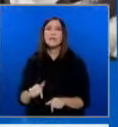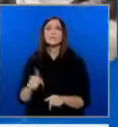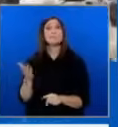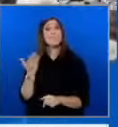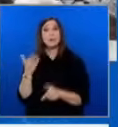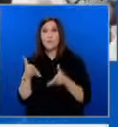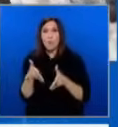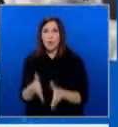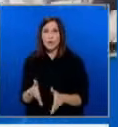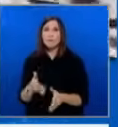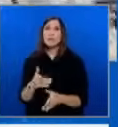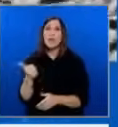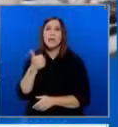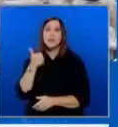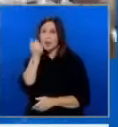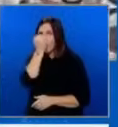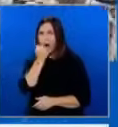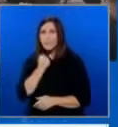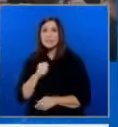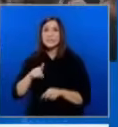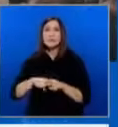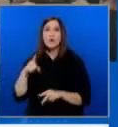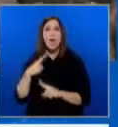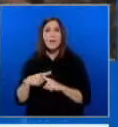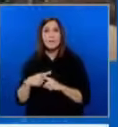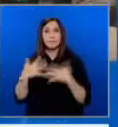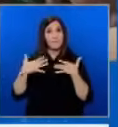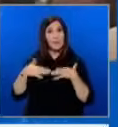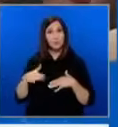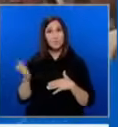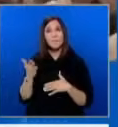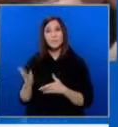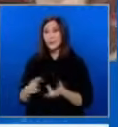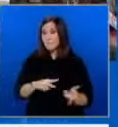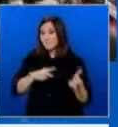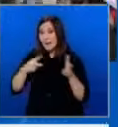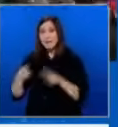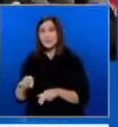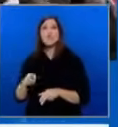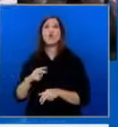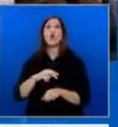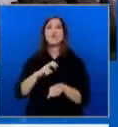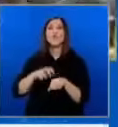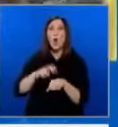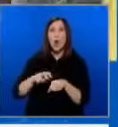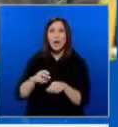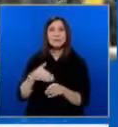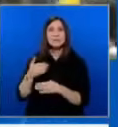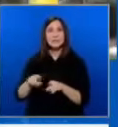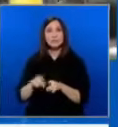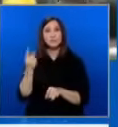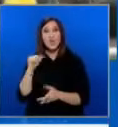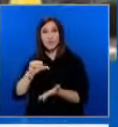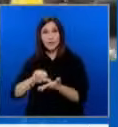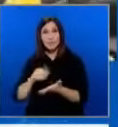днес беше погребан лидерът на Хамас Исмаил Хания. Тленните му останки бяха пренесени в Доха, след като вчера в Техеран